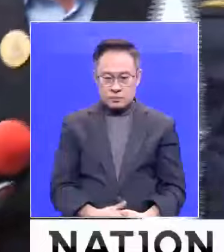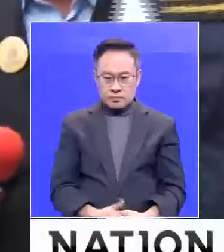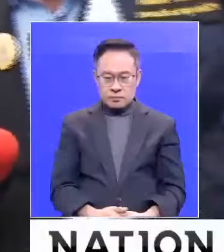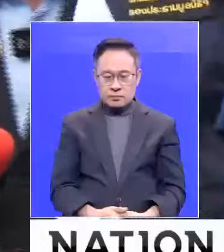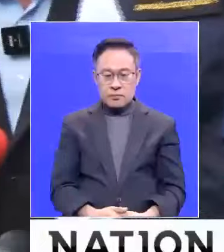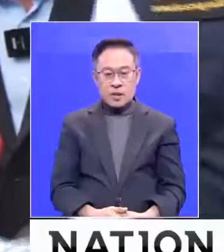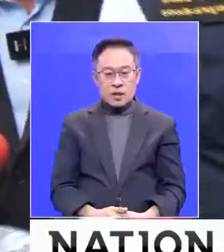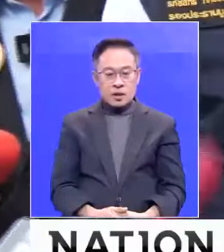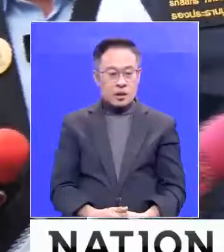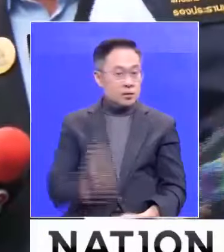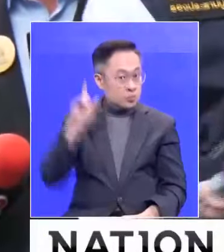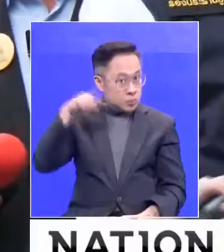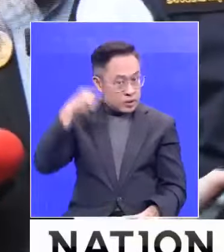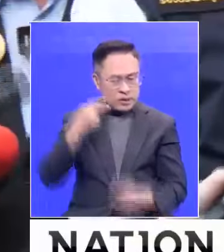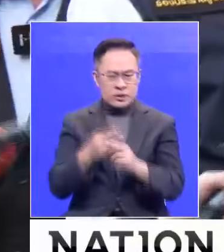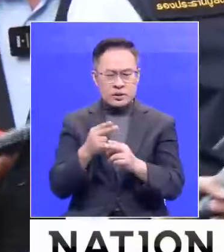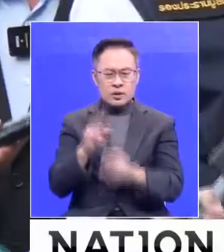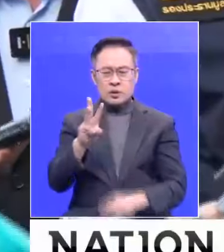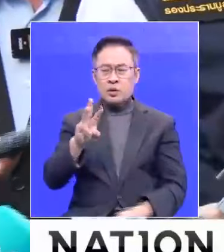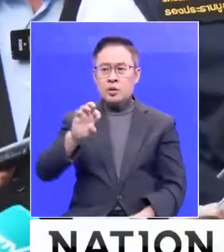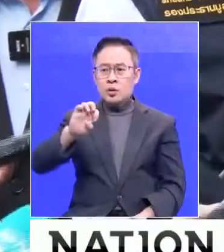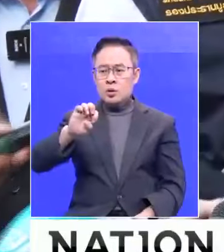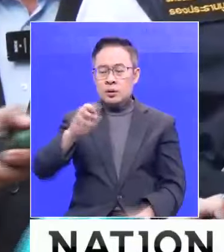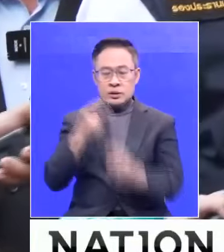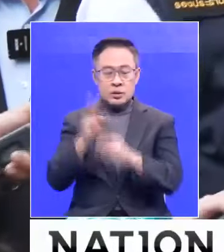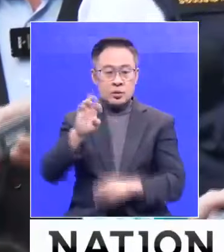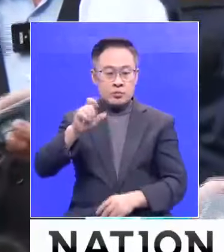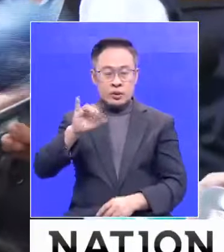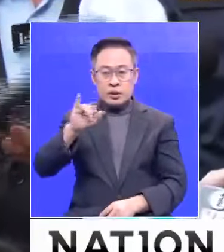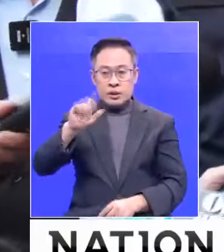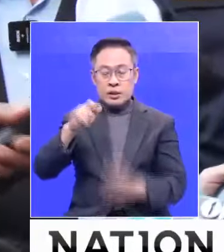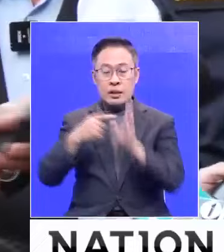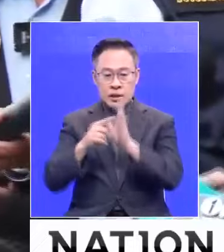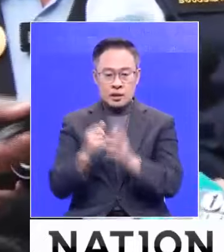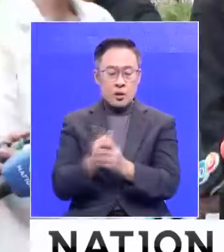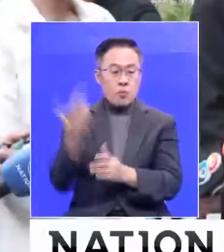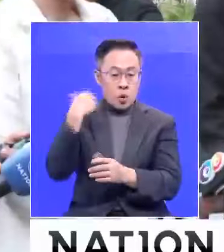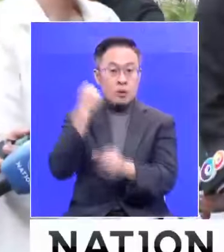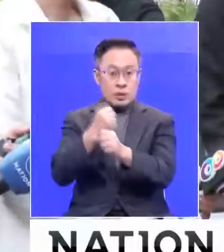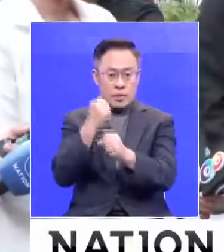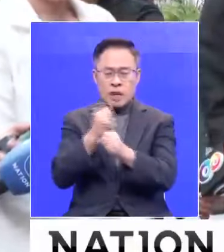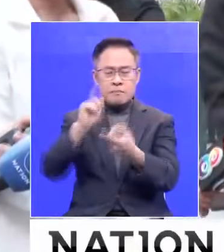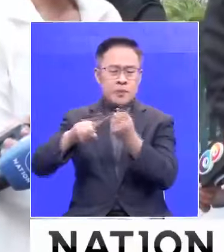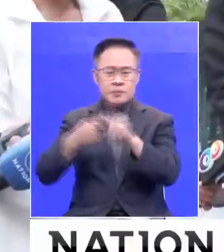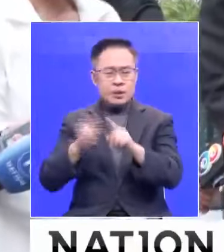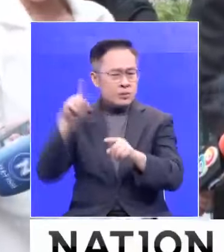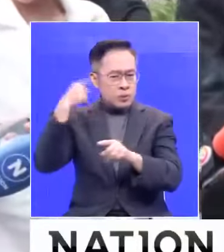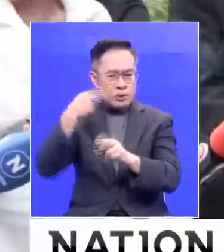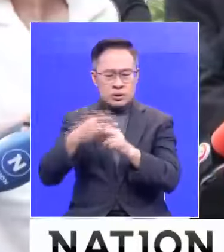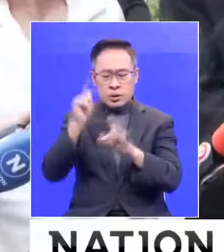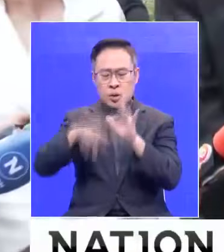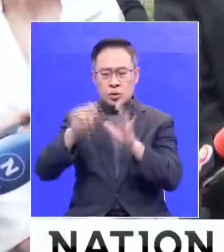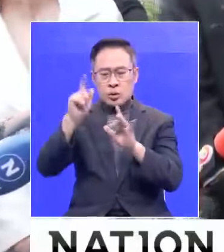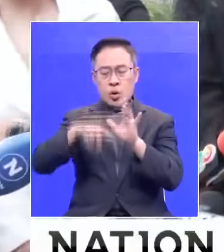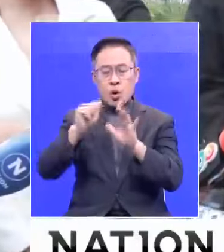โดยนางวิไลลักษณ์ชัยชาญผู้เสียหายและเคยเป็นหนึ่งในกรรมการทำงานในมูลที่เป็นหนึ่งทยอมรับนะครับว่าซื้อขายวุฒิการศึกษาจ